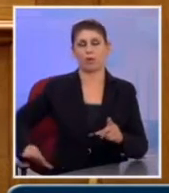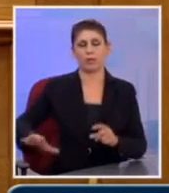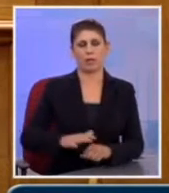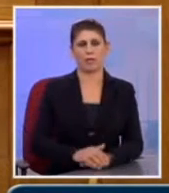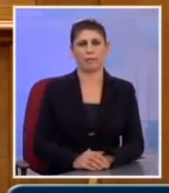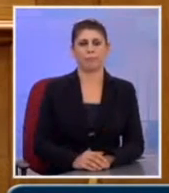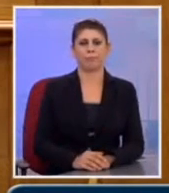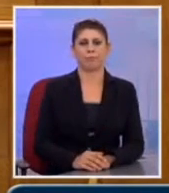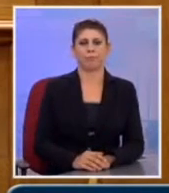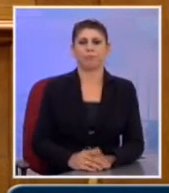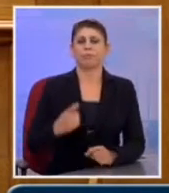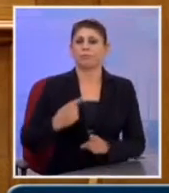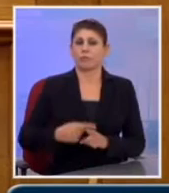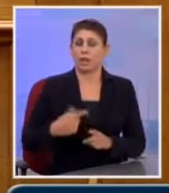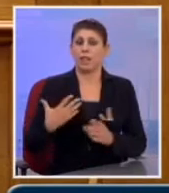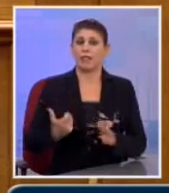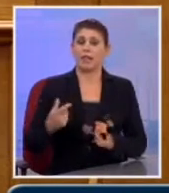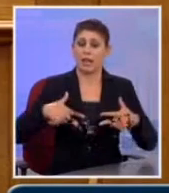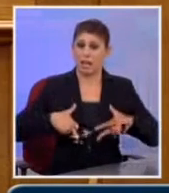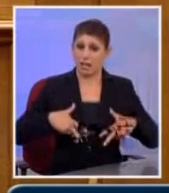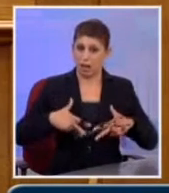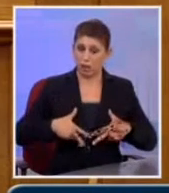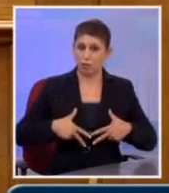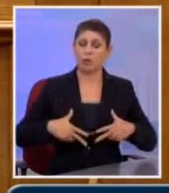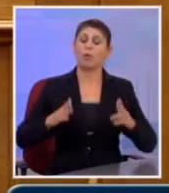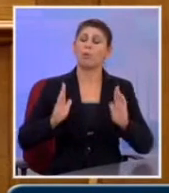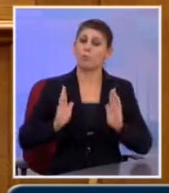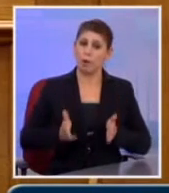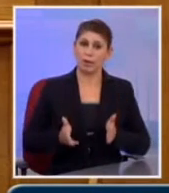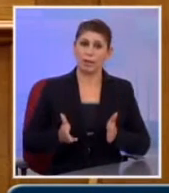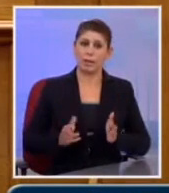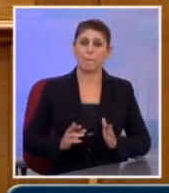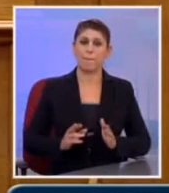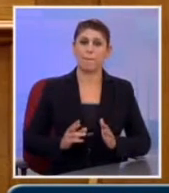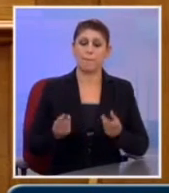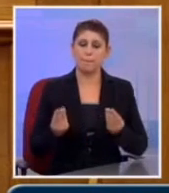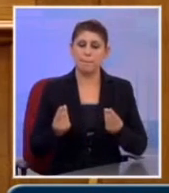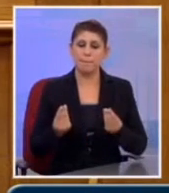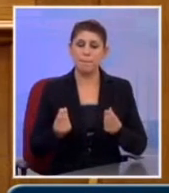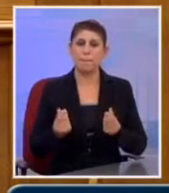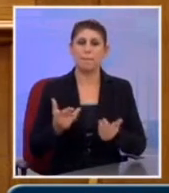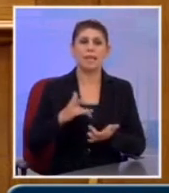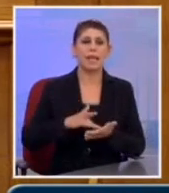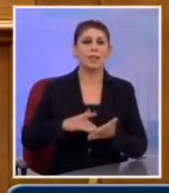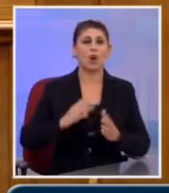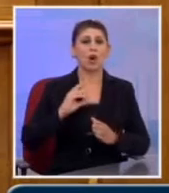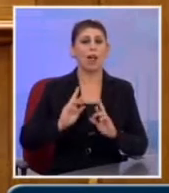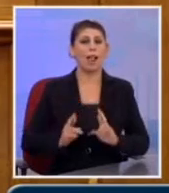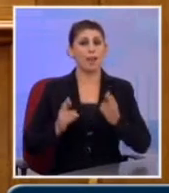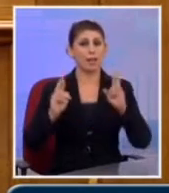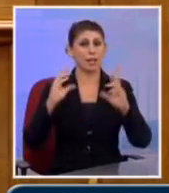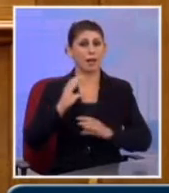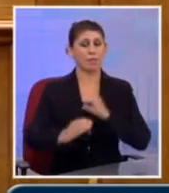Η Ελλάδα είναι μια χώρα που μπορεί με μοχλό τις ενεργειακές επενδύσεις, οι οποίες